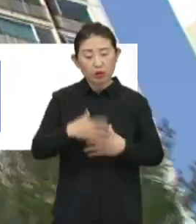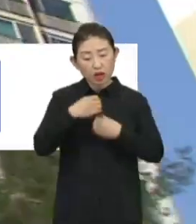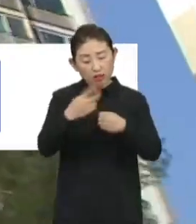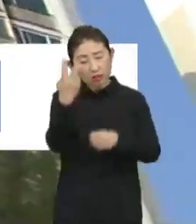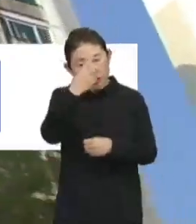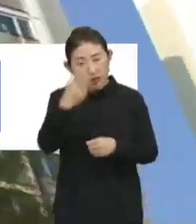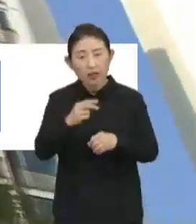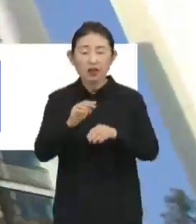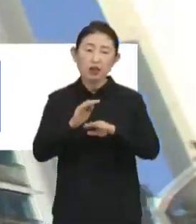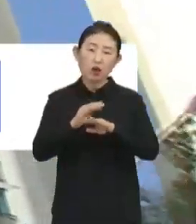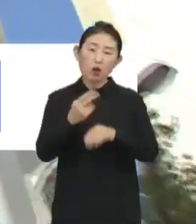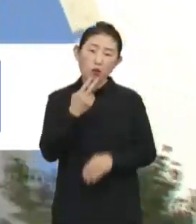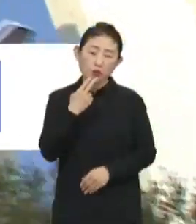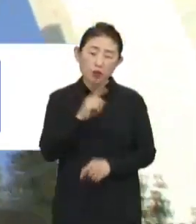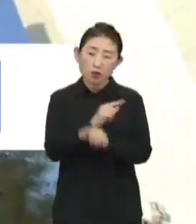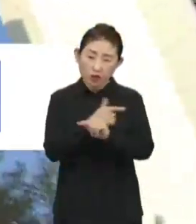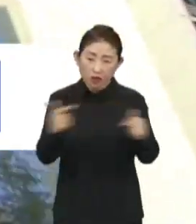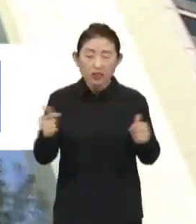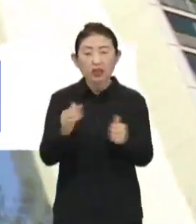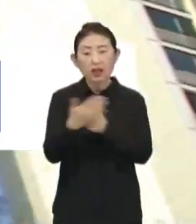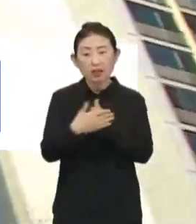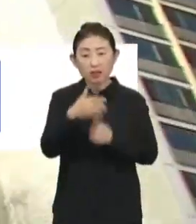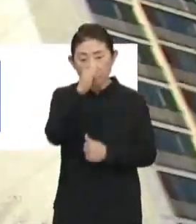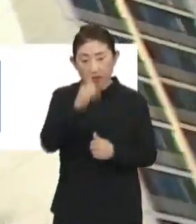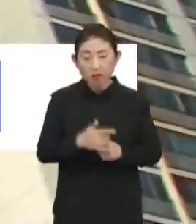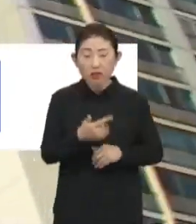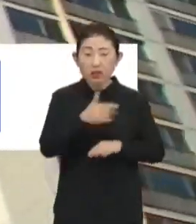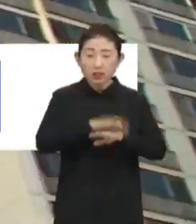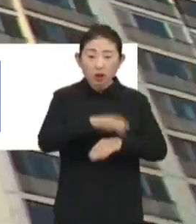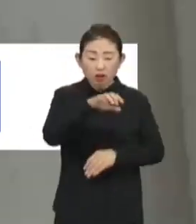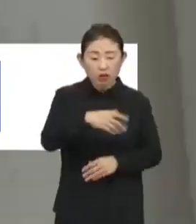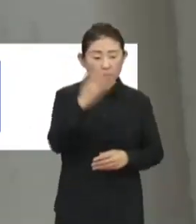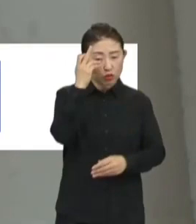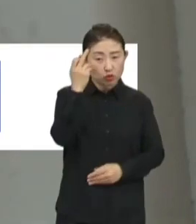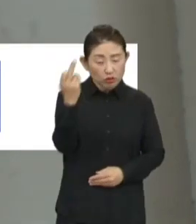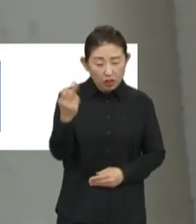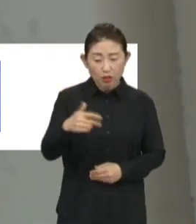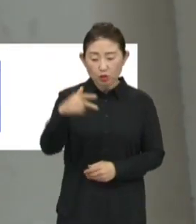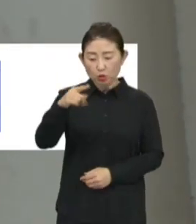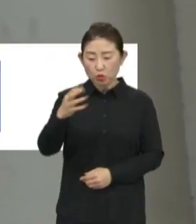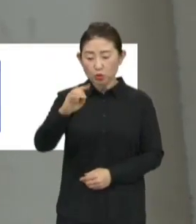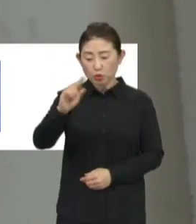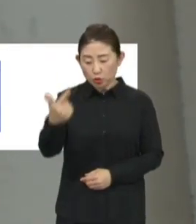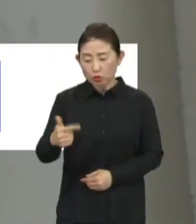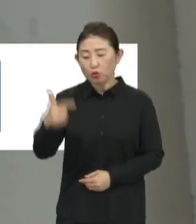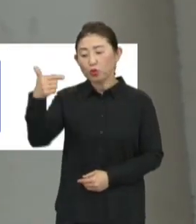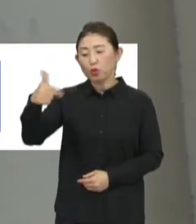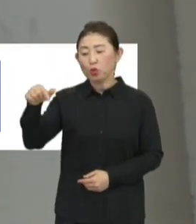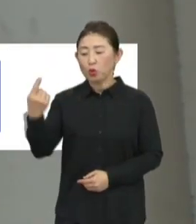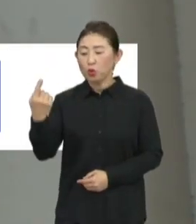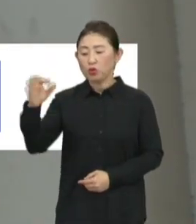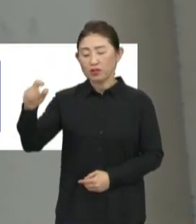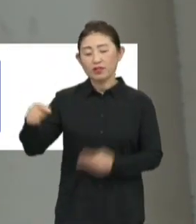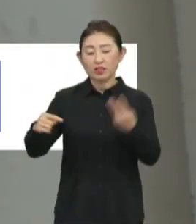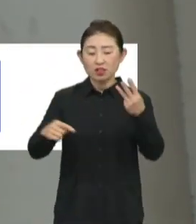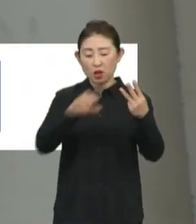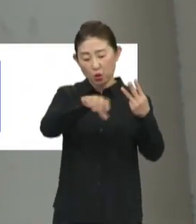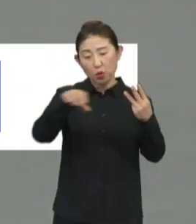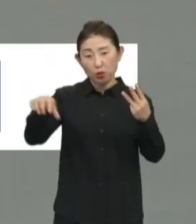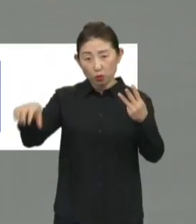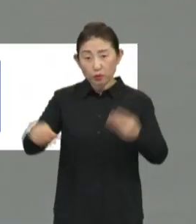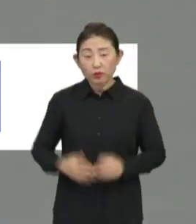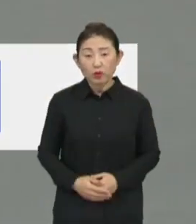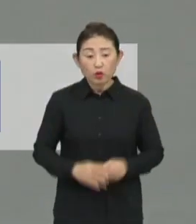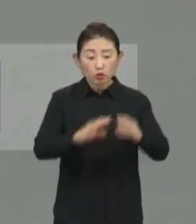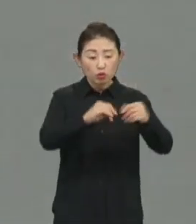면제 등 혜택을 부과하는 정책으로 대전은 둔산가 송촌 노은 지구가 대상 지역에 해당됩니다 국토부 등이